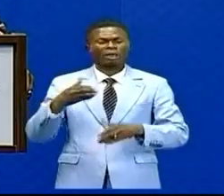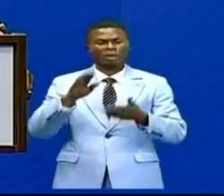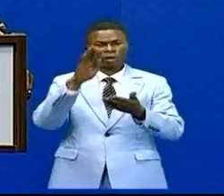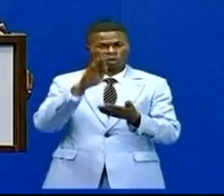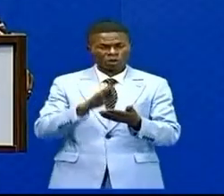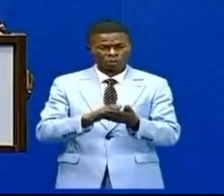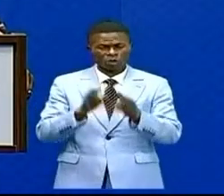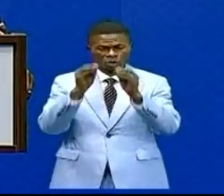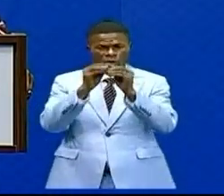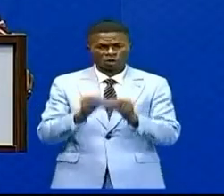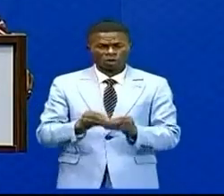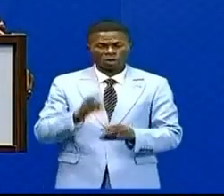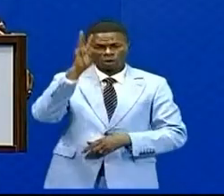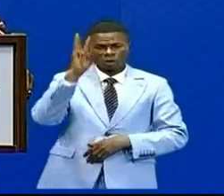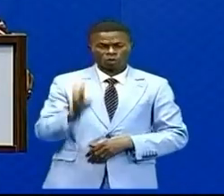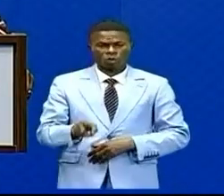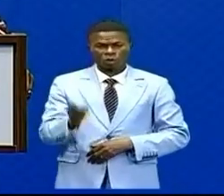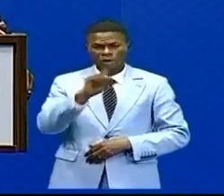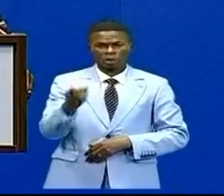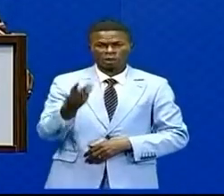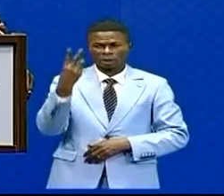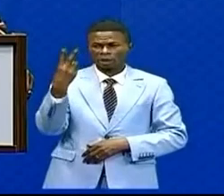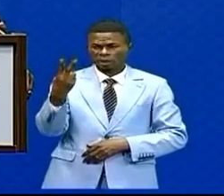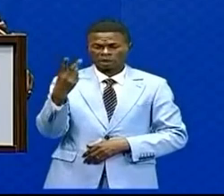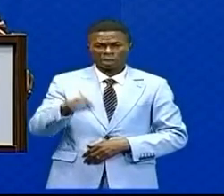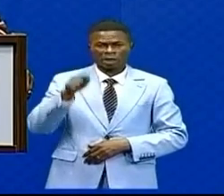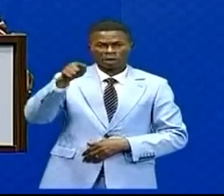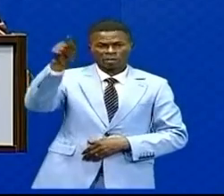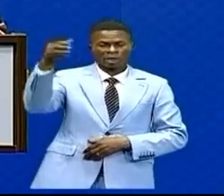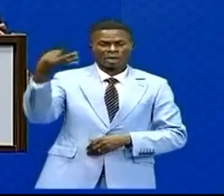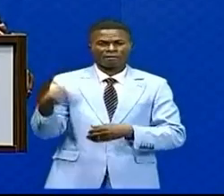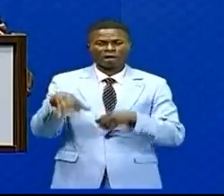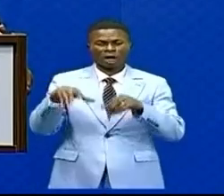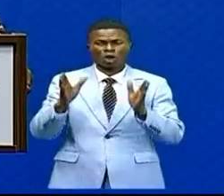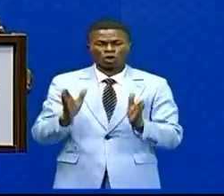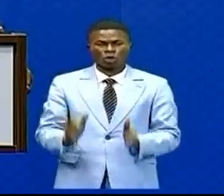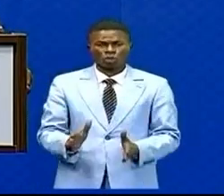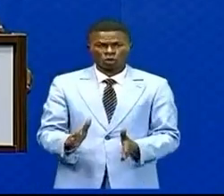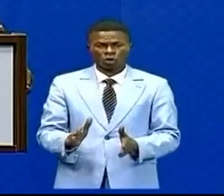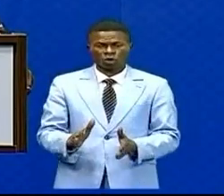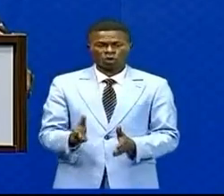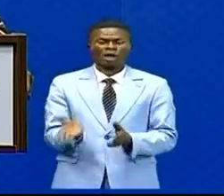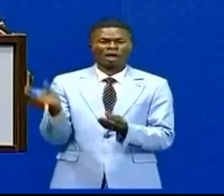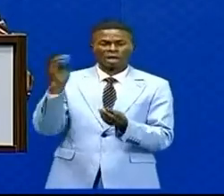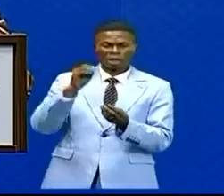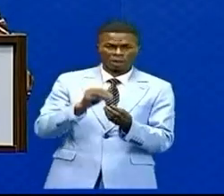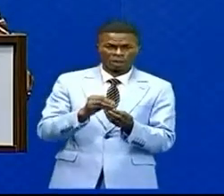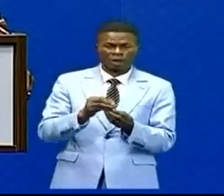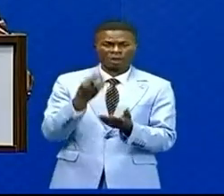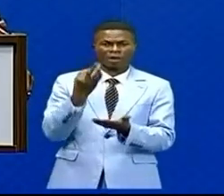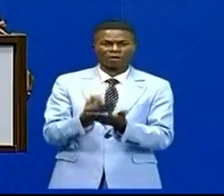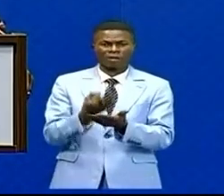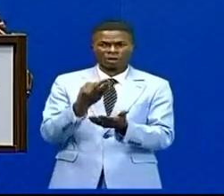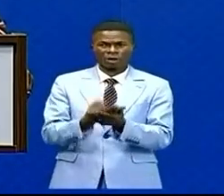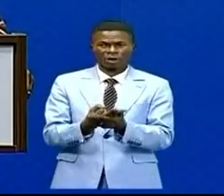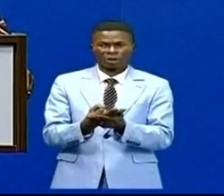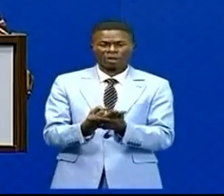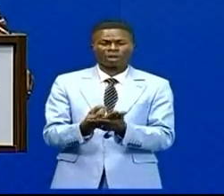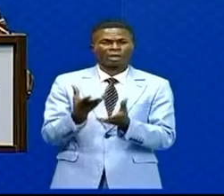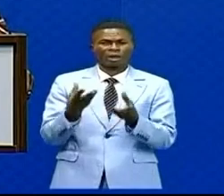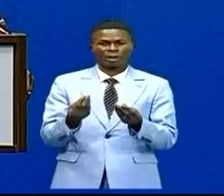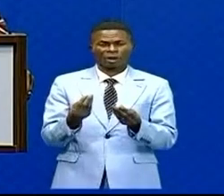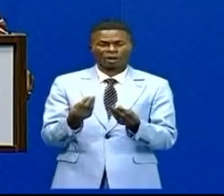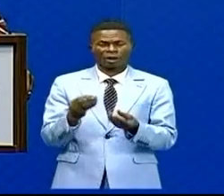de l'ordre de 332 milliards de francs congolais a été couvert par le financement sain,